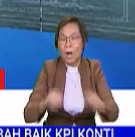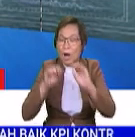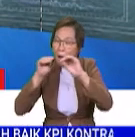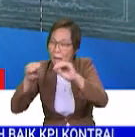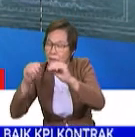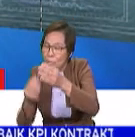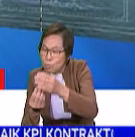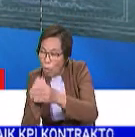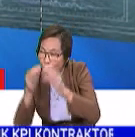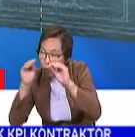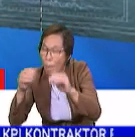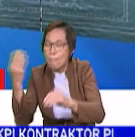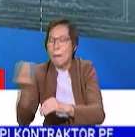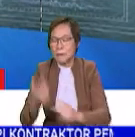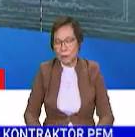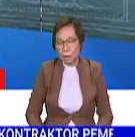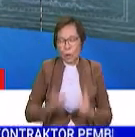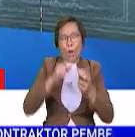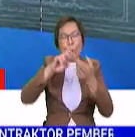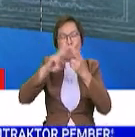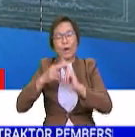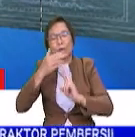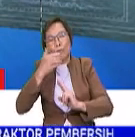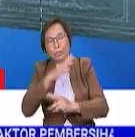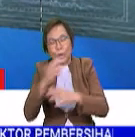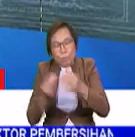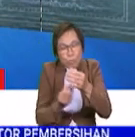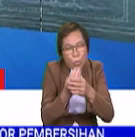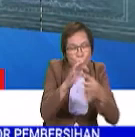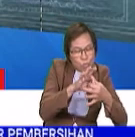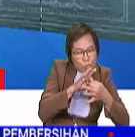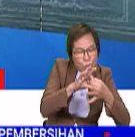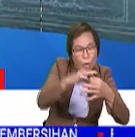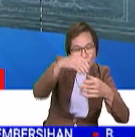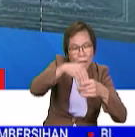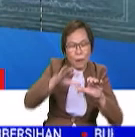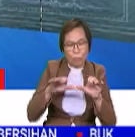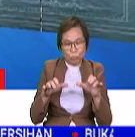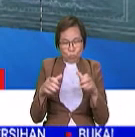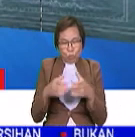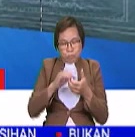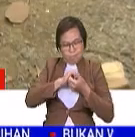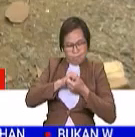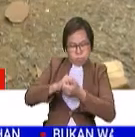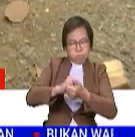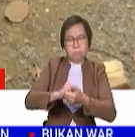membiasakan diri dengan gaya hidup Rakan muda yang memupuk kerjasama dalam kumpulan